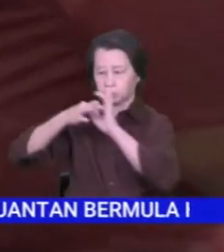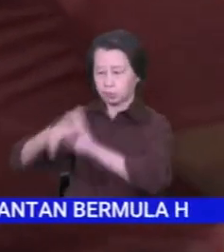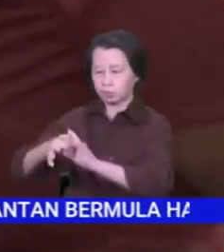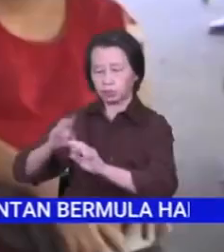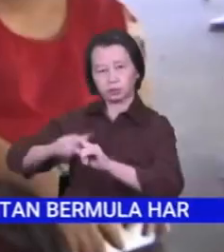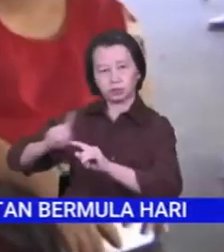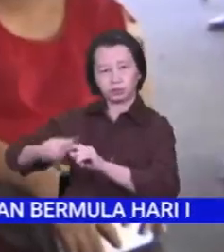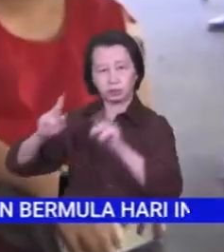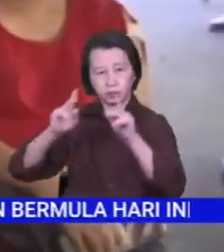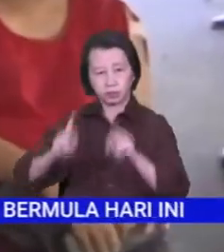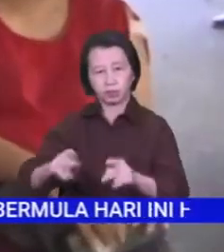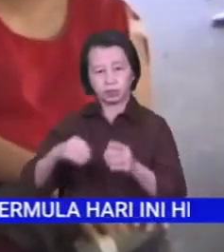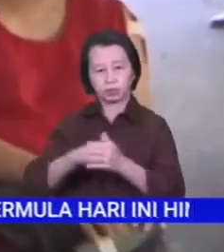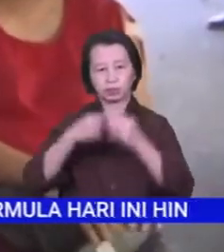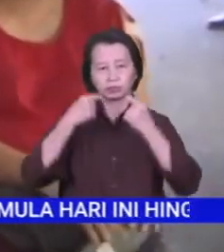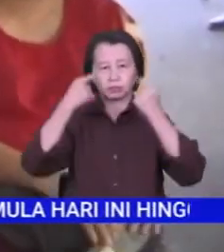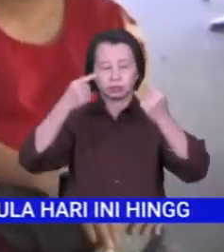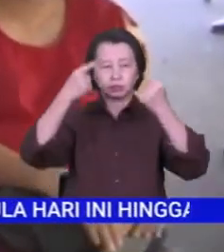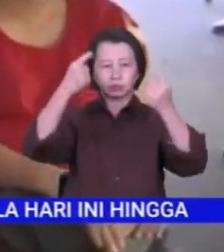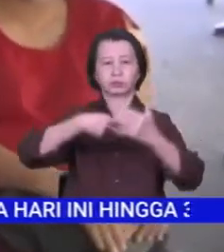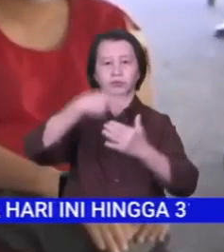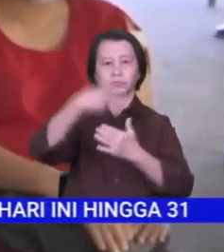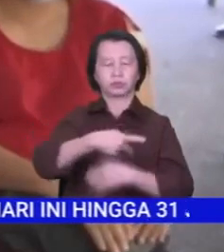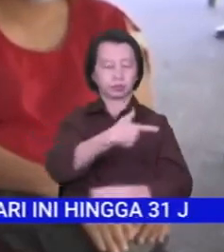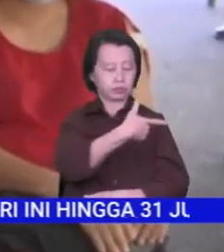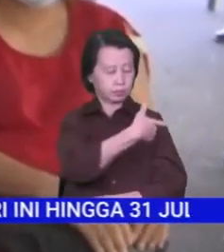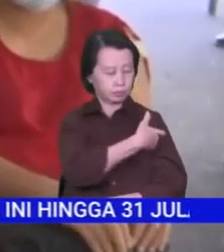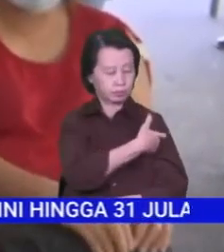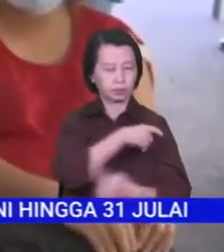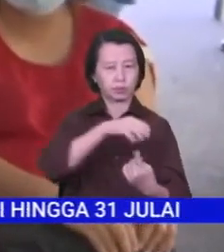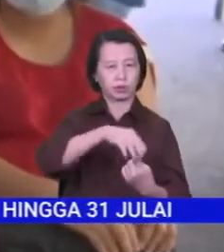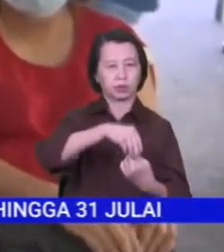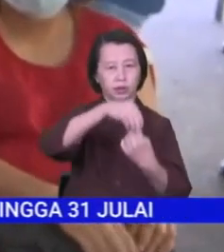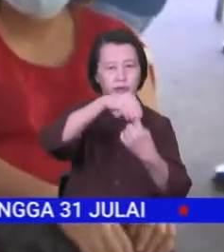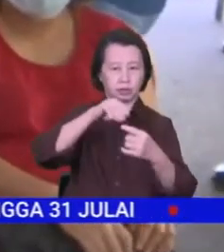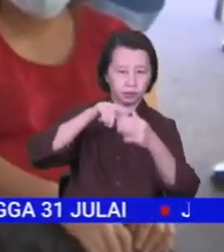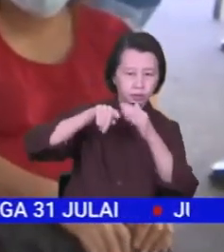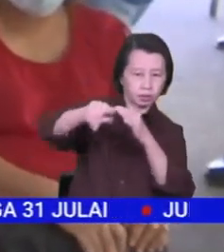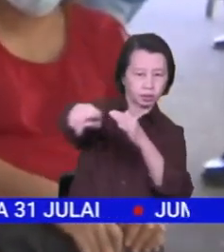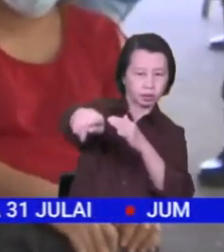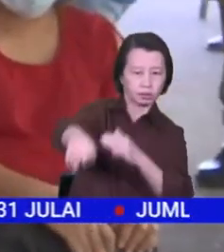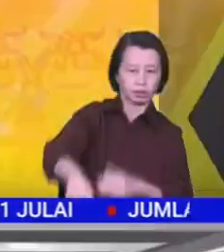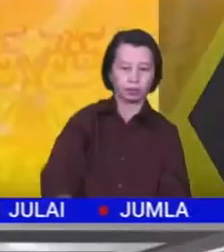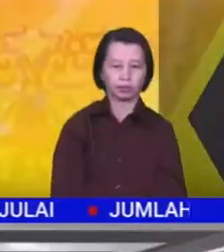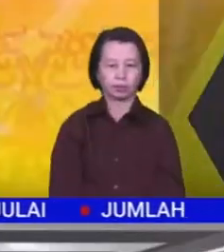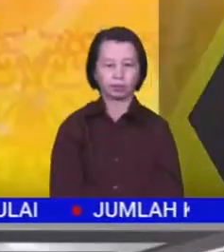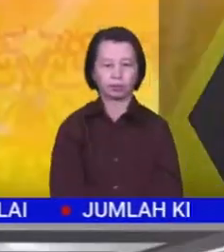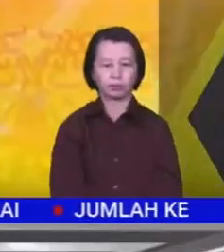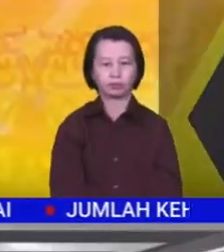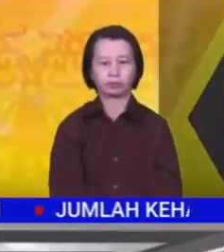pelbagai pihak dalam menjayakan program vaksinasi terutama di pedalaman.